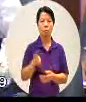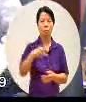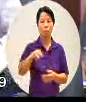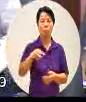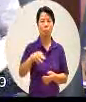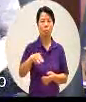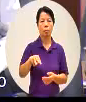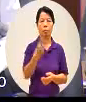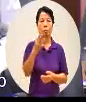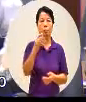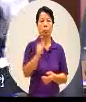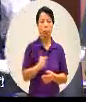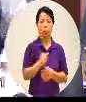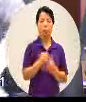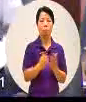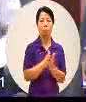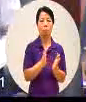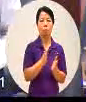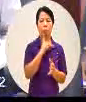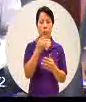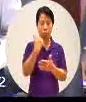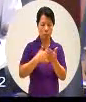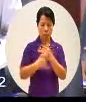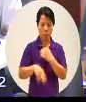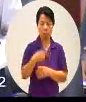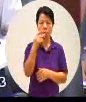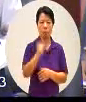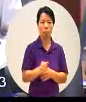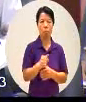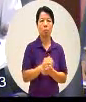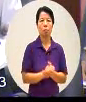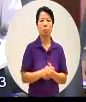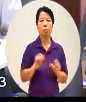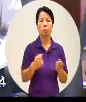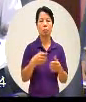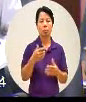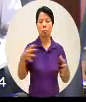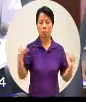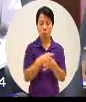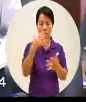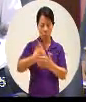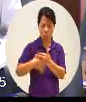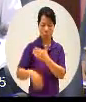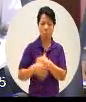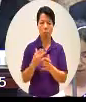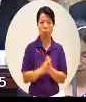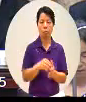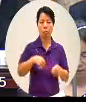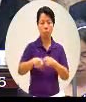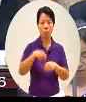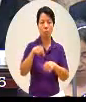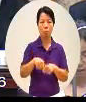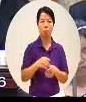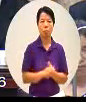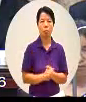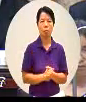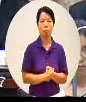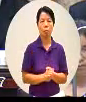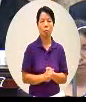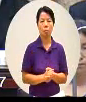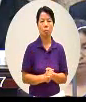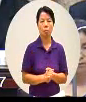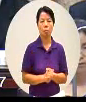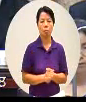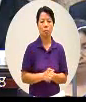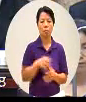大家都统删，所以就剩下200多亿。 并不是统删啦，我们是一个计划一个 没有统删吗？ 那个不是统，